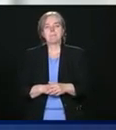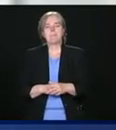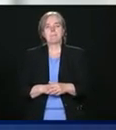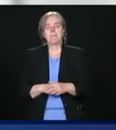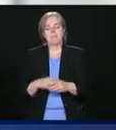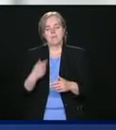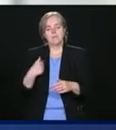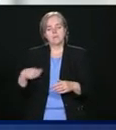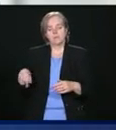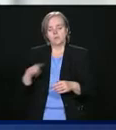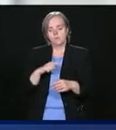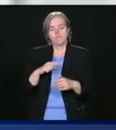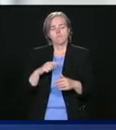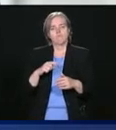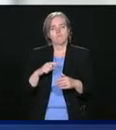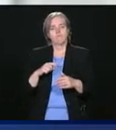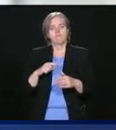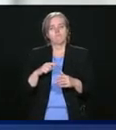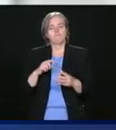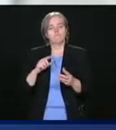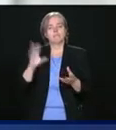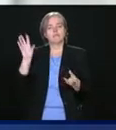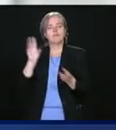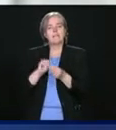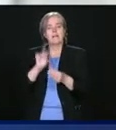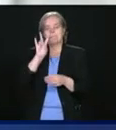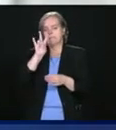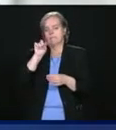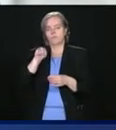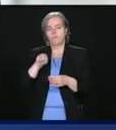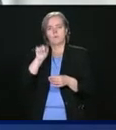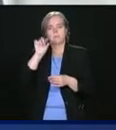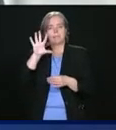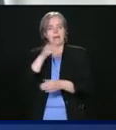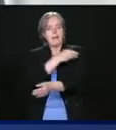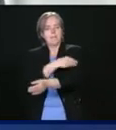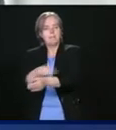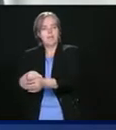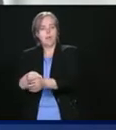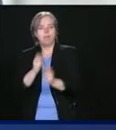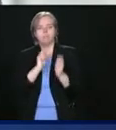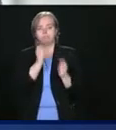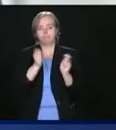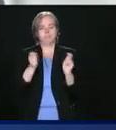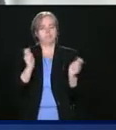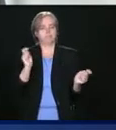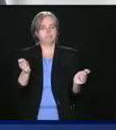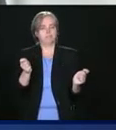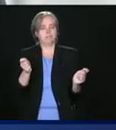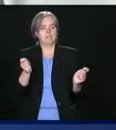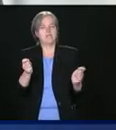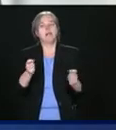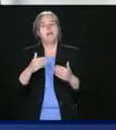Et il y a plus de 7,5 millions de paiements de la prestation canadienne d'urgence qui ont été réalisés. Il y en a davantage à venir.